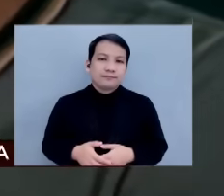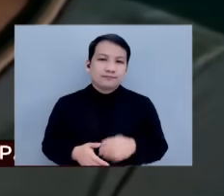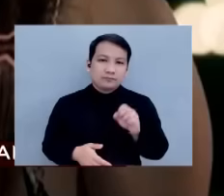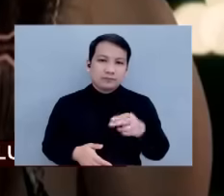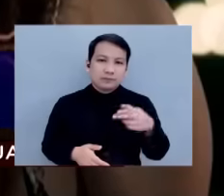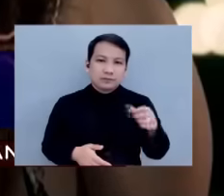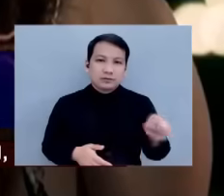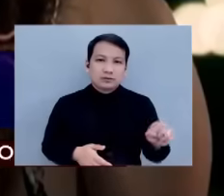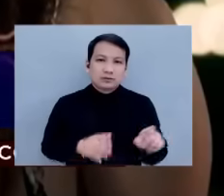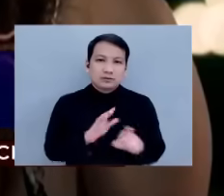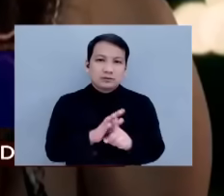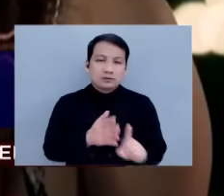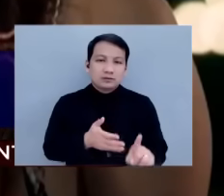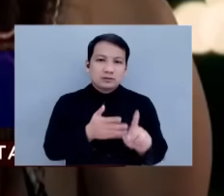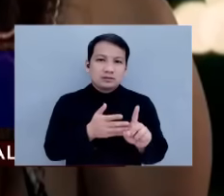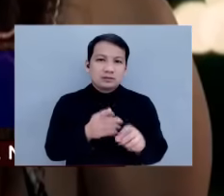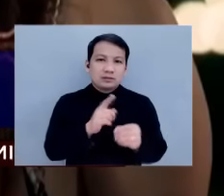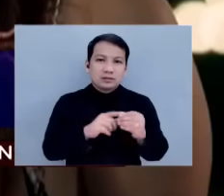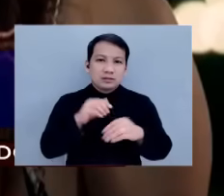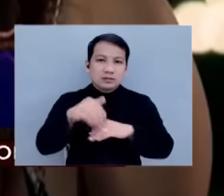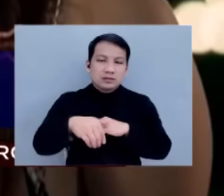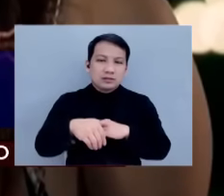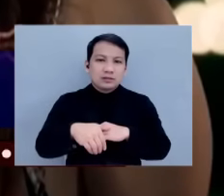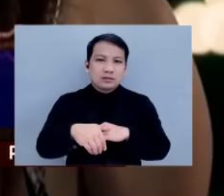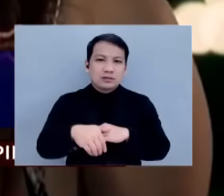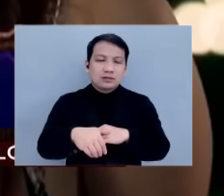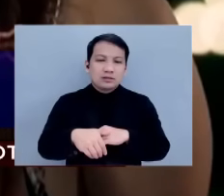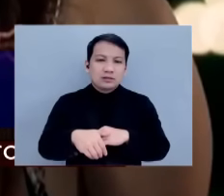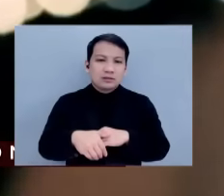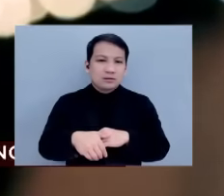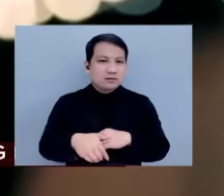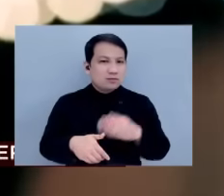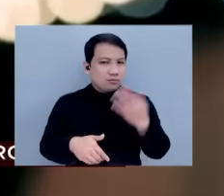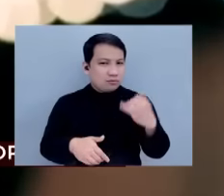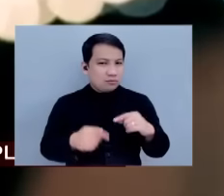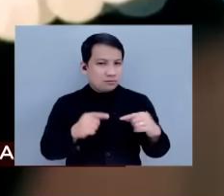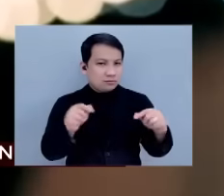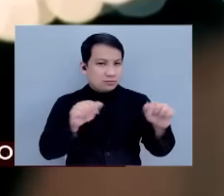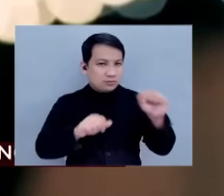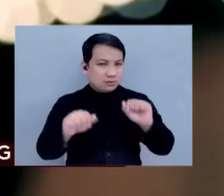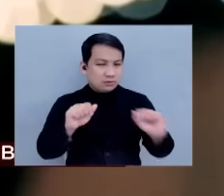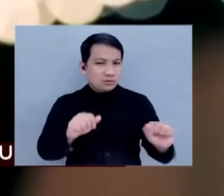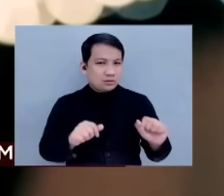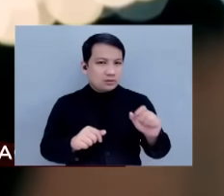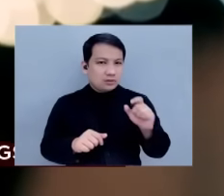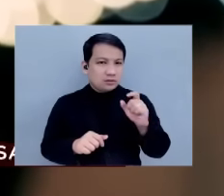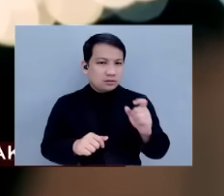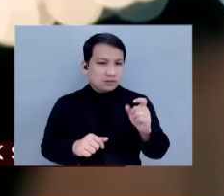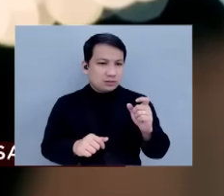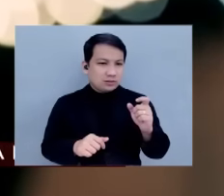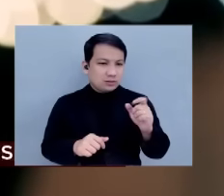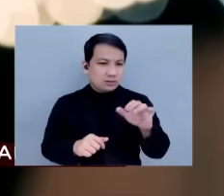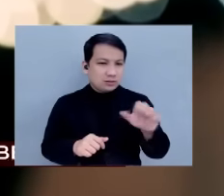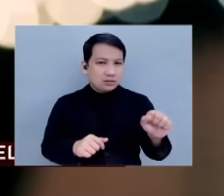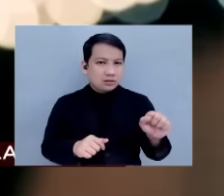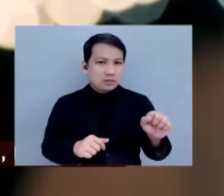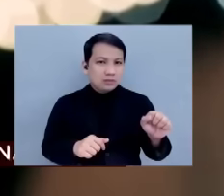trending ang episode dito kagabi kung saan laban na laban ang aktingan nila Cyril Manabat at Zeyjan